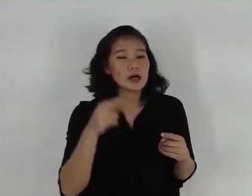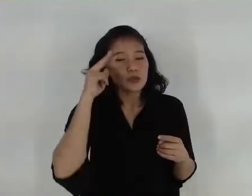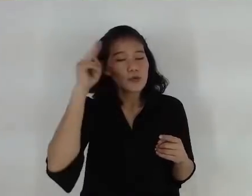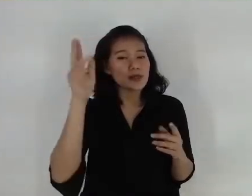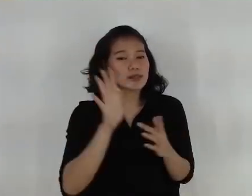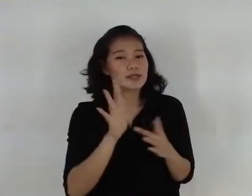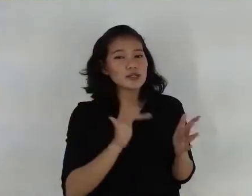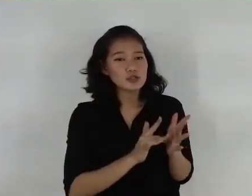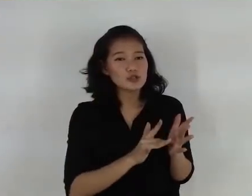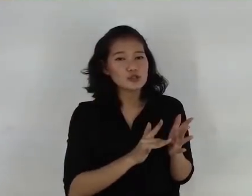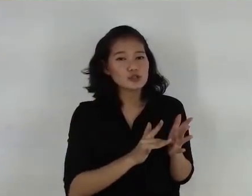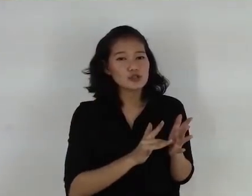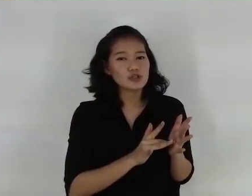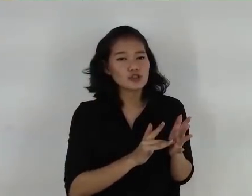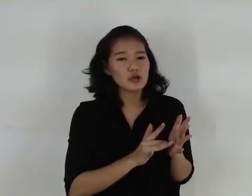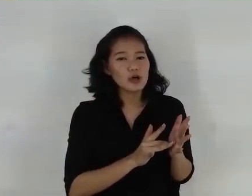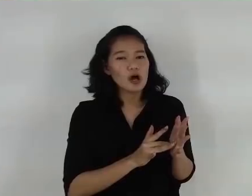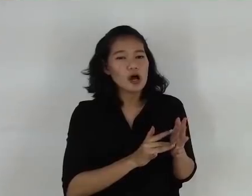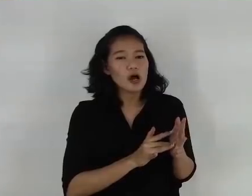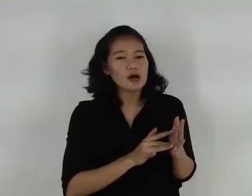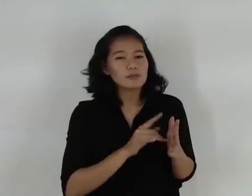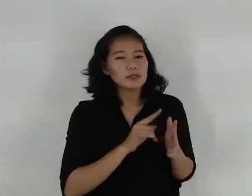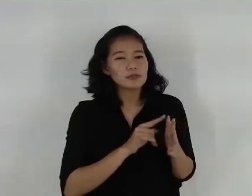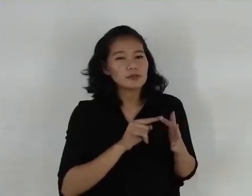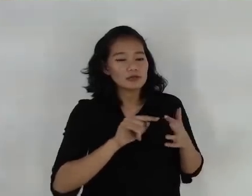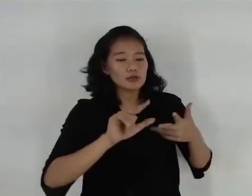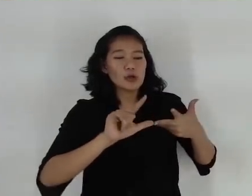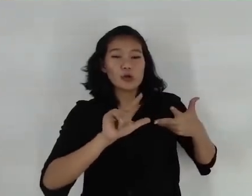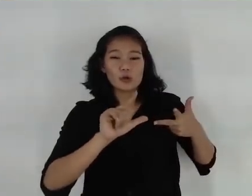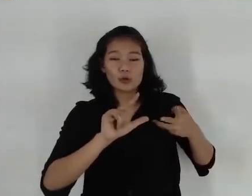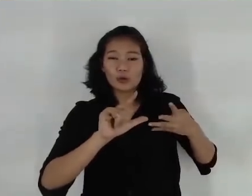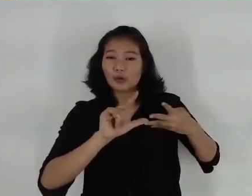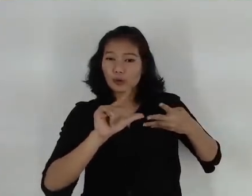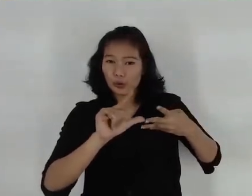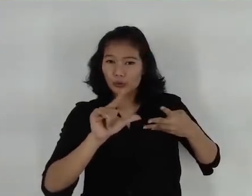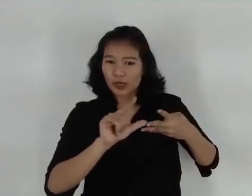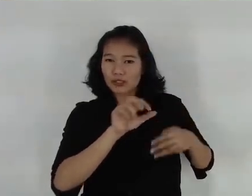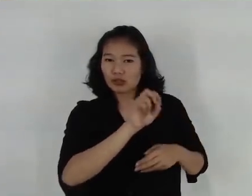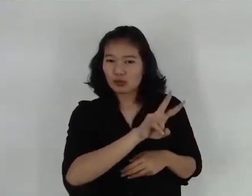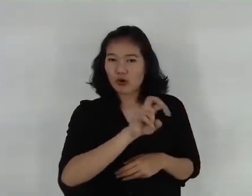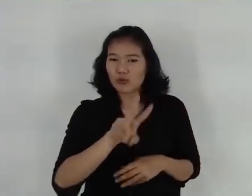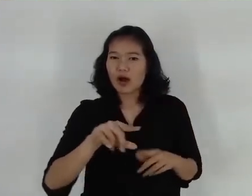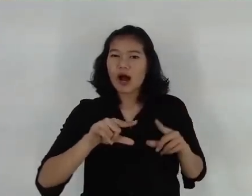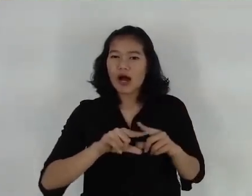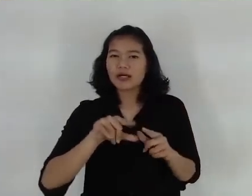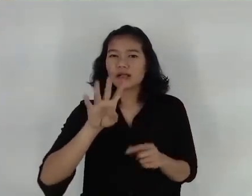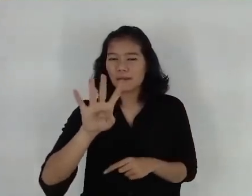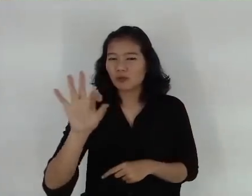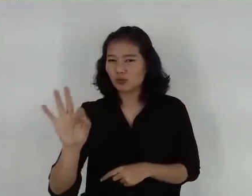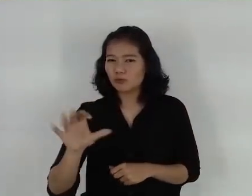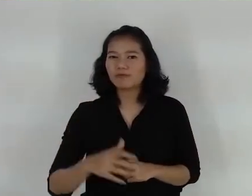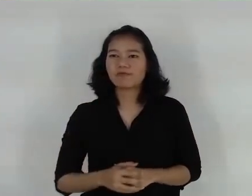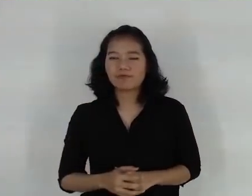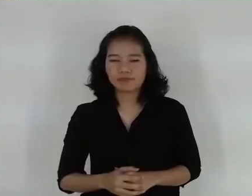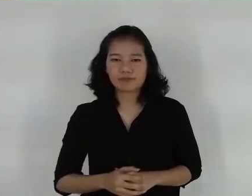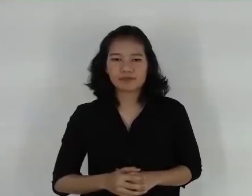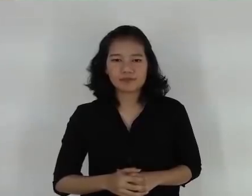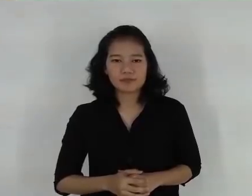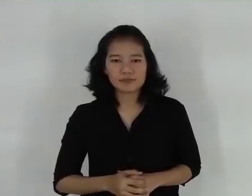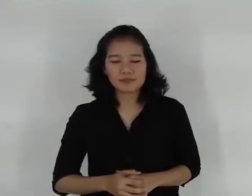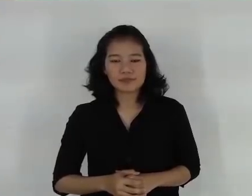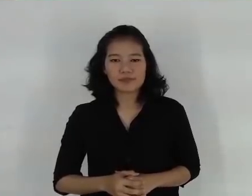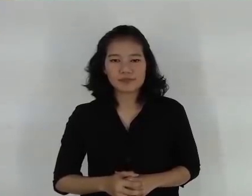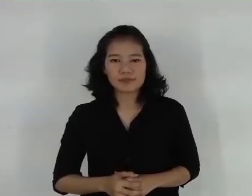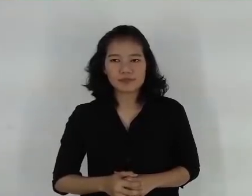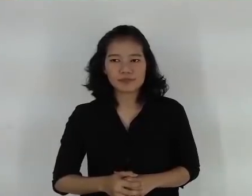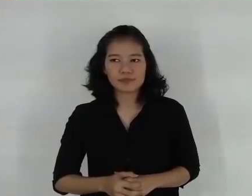Kristus menurut Lukas 2 ayat 22 sampai dengan 40 yang demikian